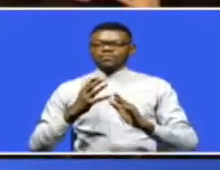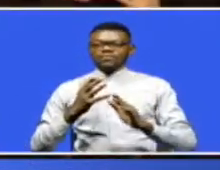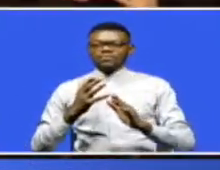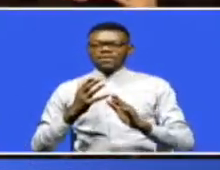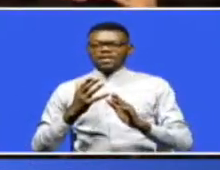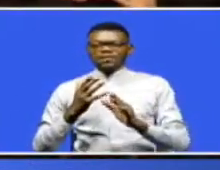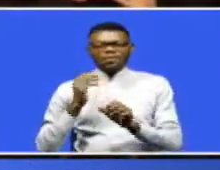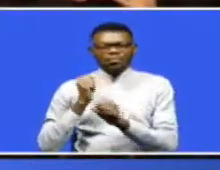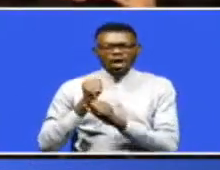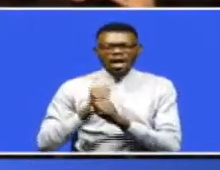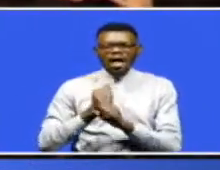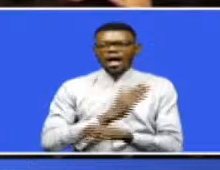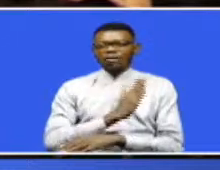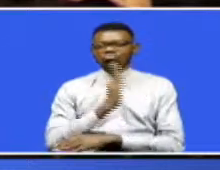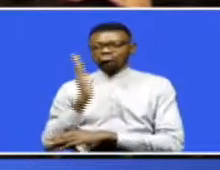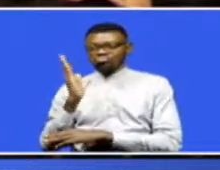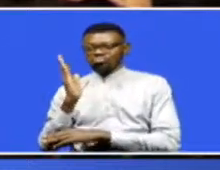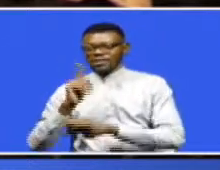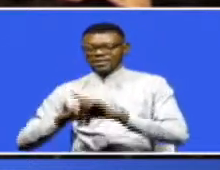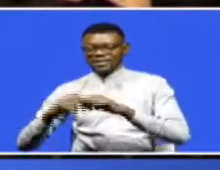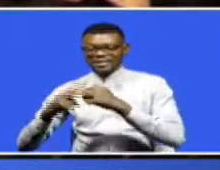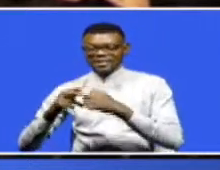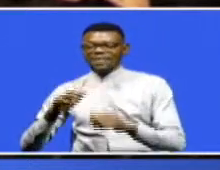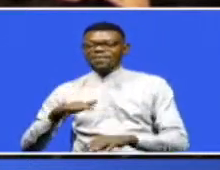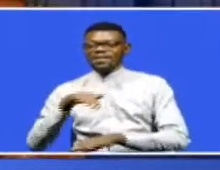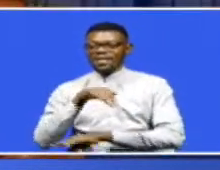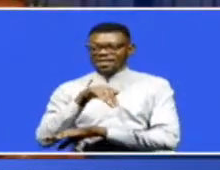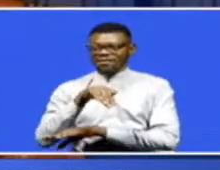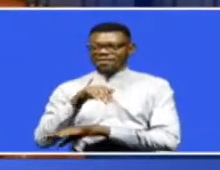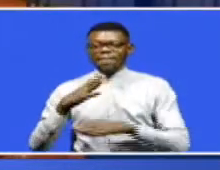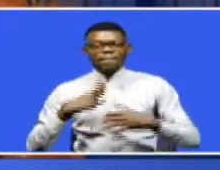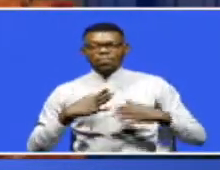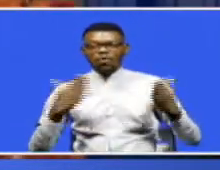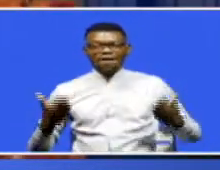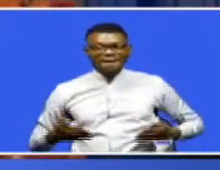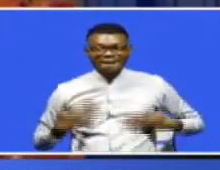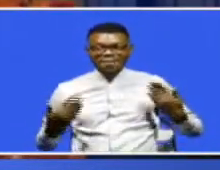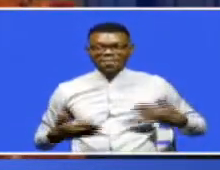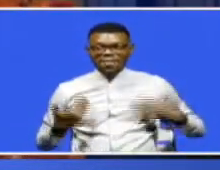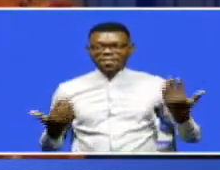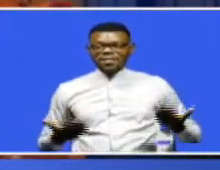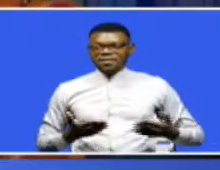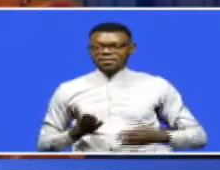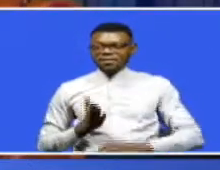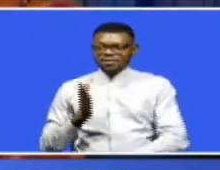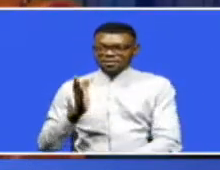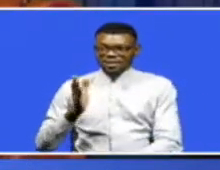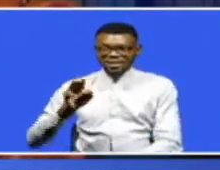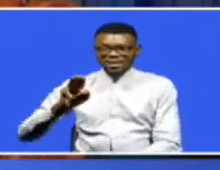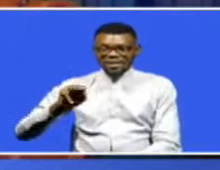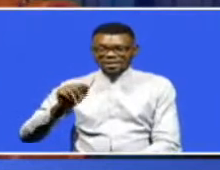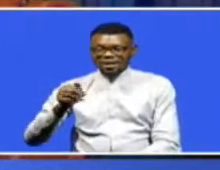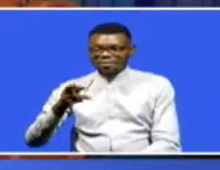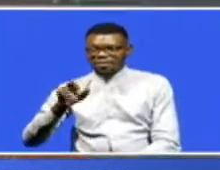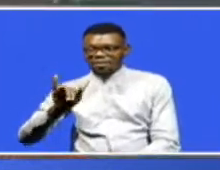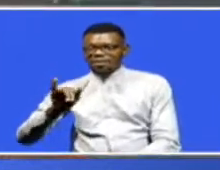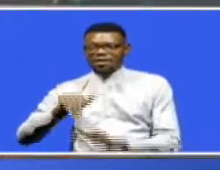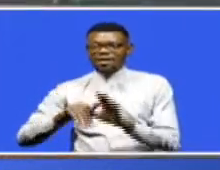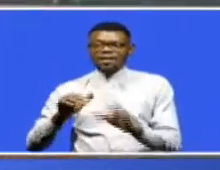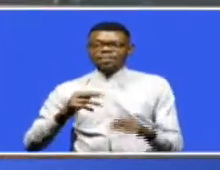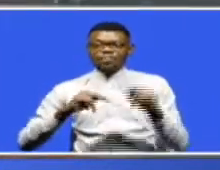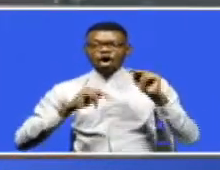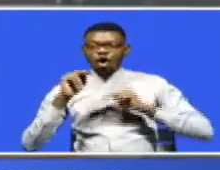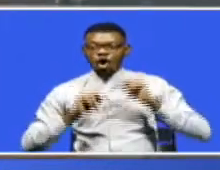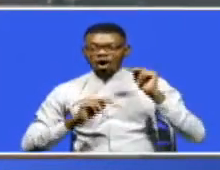moja jioni, jambo ambalo wafanyakazi wanafurahia sana. Tunakutana naye Mary katika hoteli moja